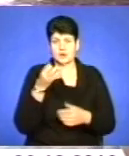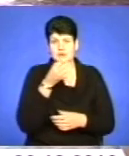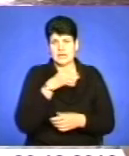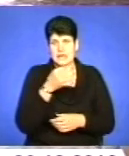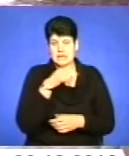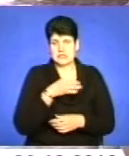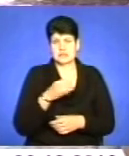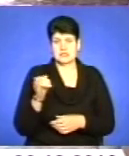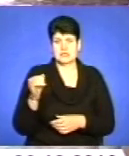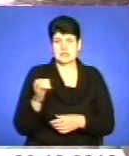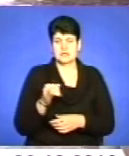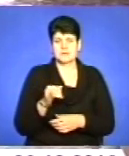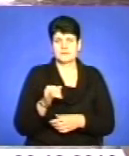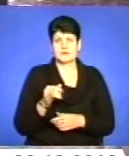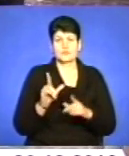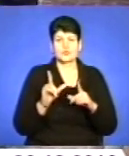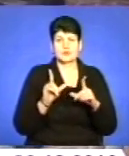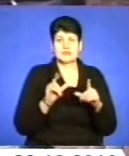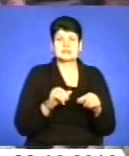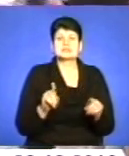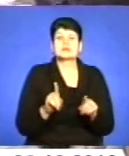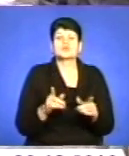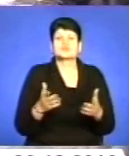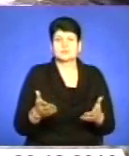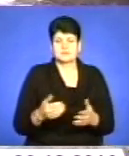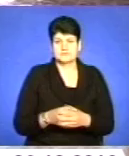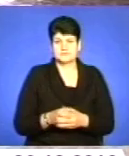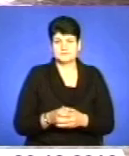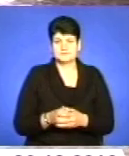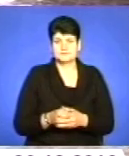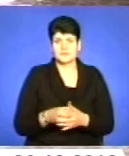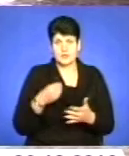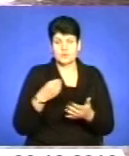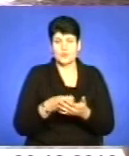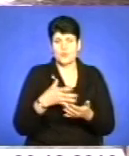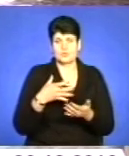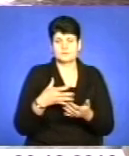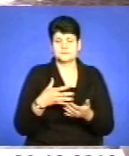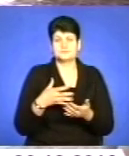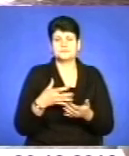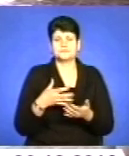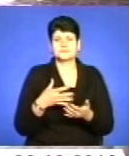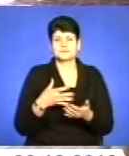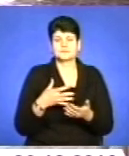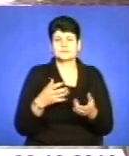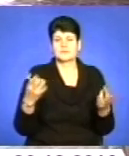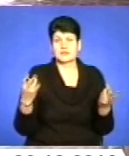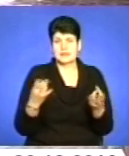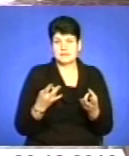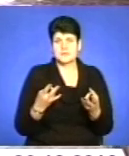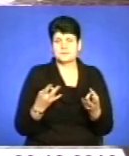каже, і проїхати за що, бо каже, то дорого, і треба,